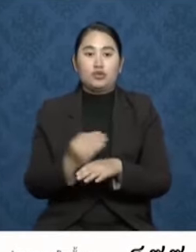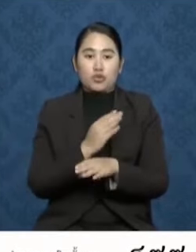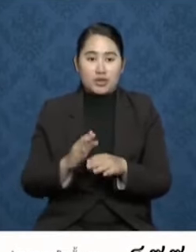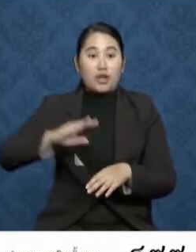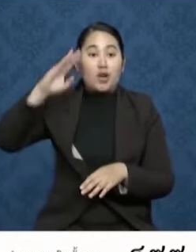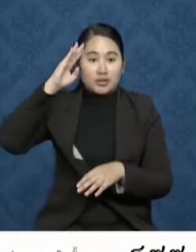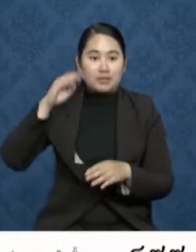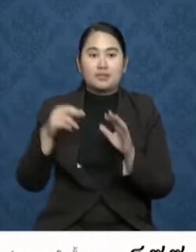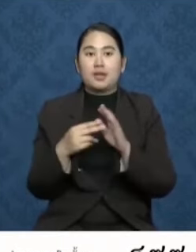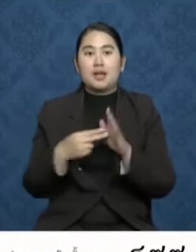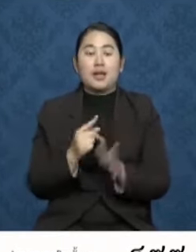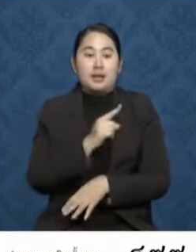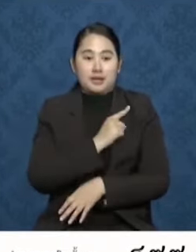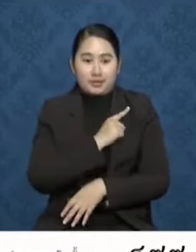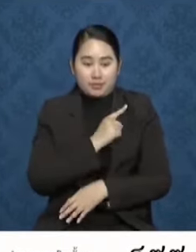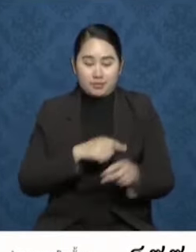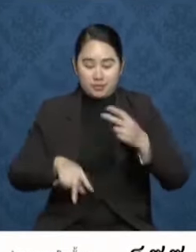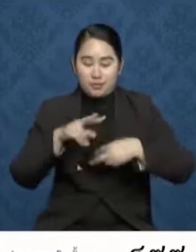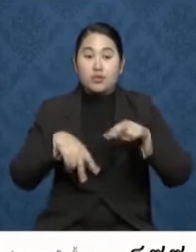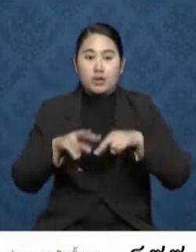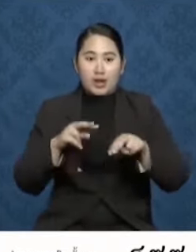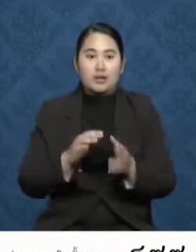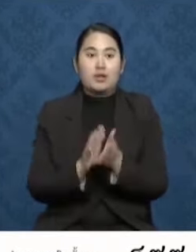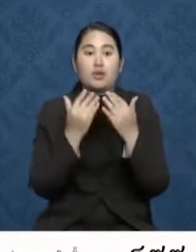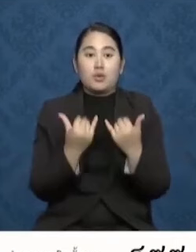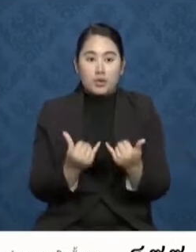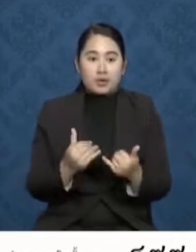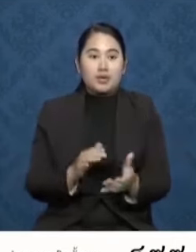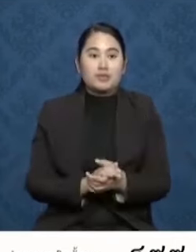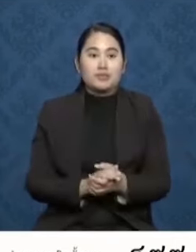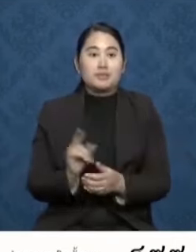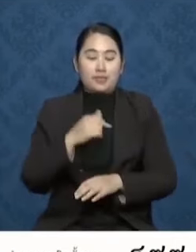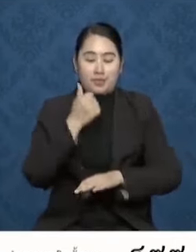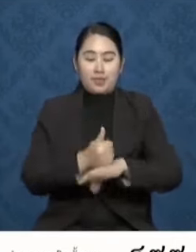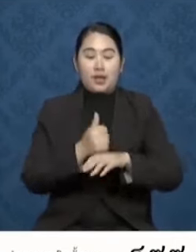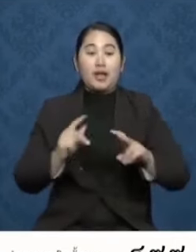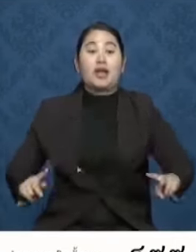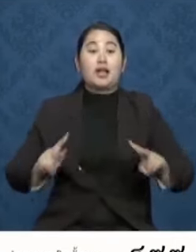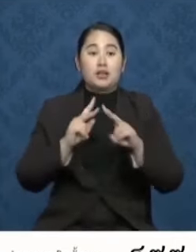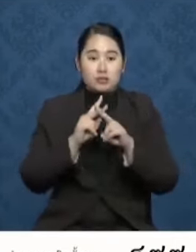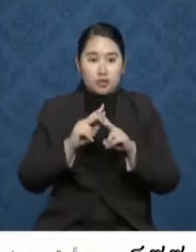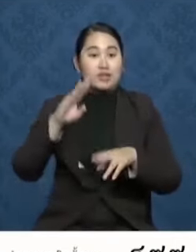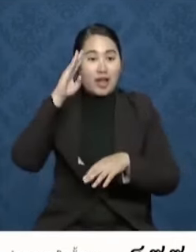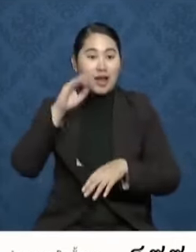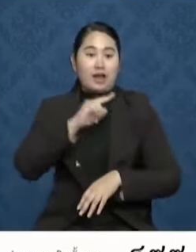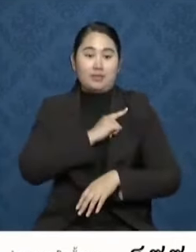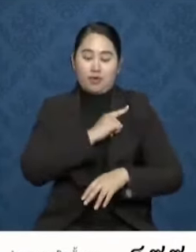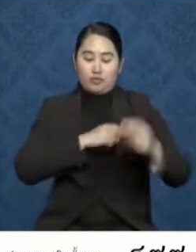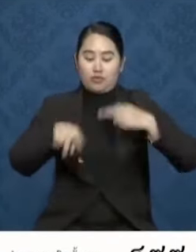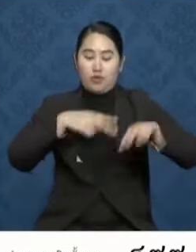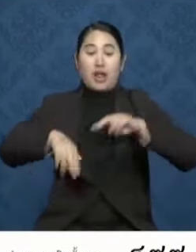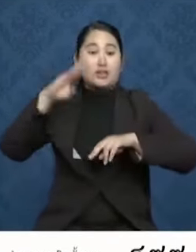มาให้รัฐบาลรับผิดชอบดูแลวันนี้ท่านสุทินเนี่ยได้เป็นรัฐบาลสมใจแล้วนะครับมานั่งบริหารคุม